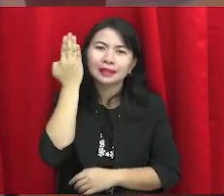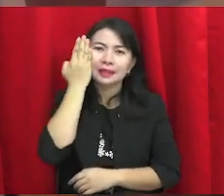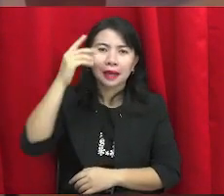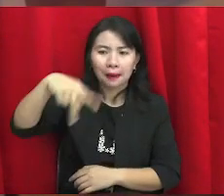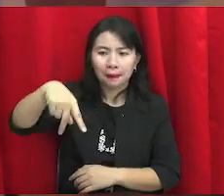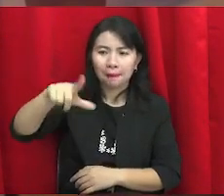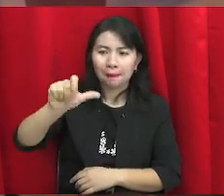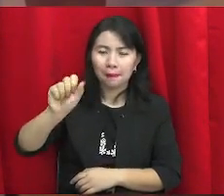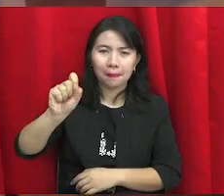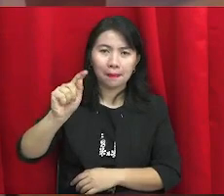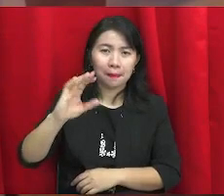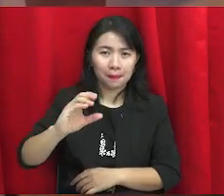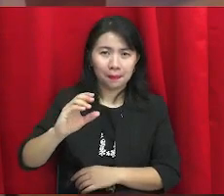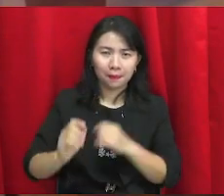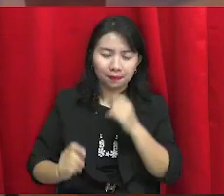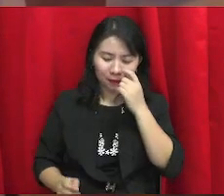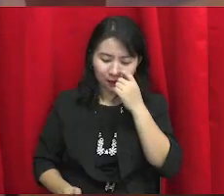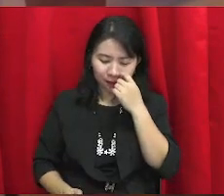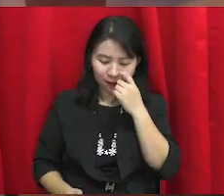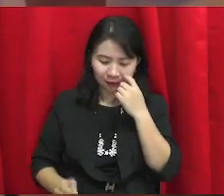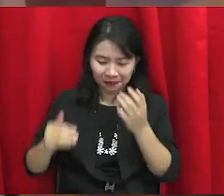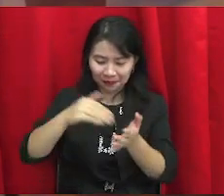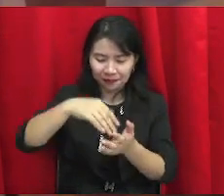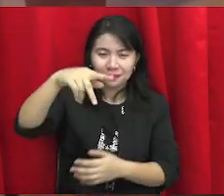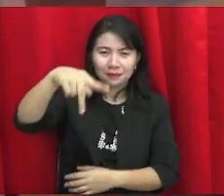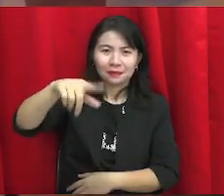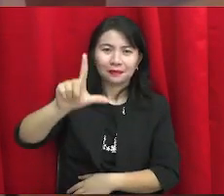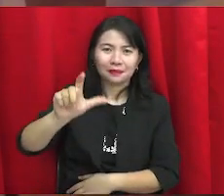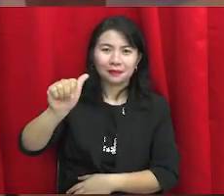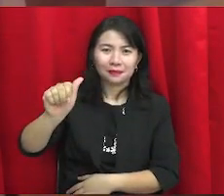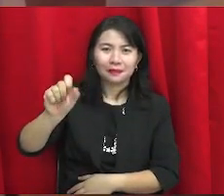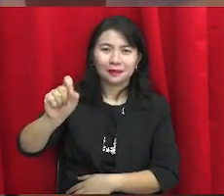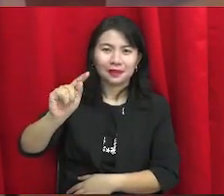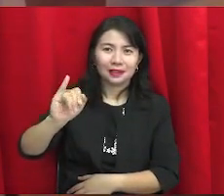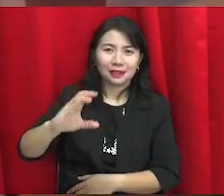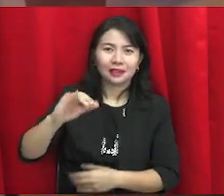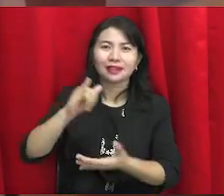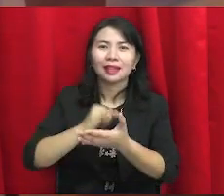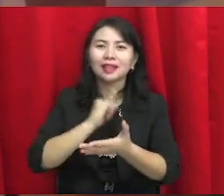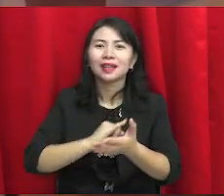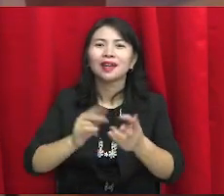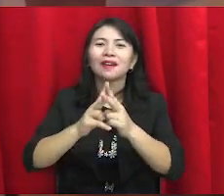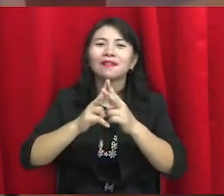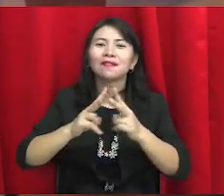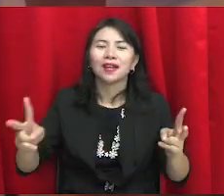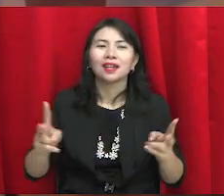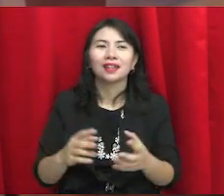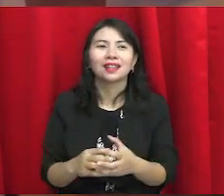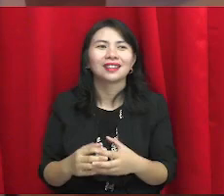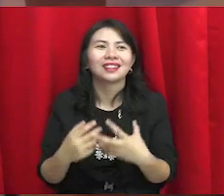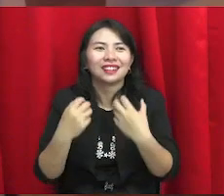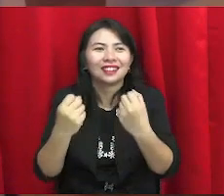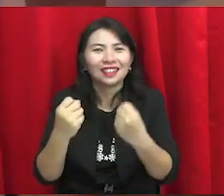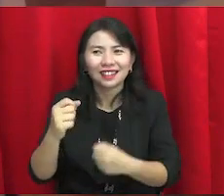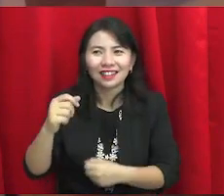na matibay na plastic. Urukan. Plastic. Yan ang pinakang matibay na plastic.